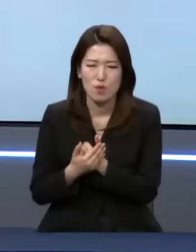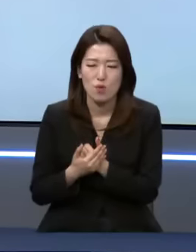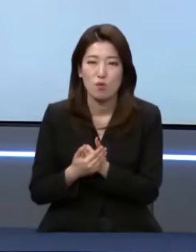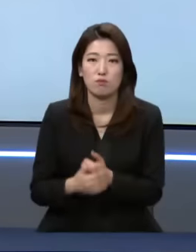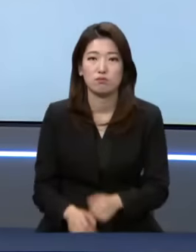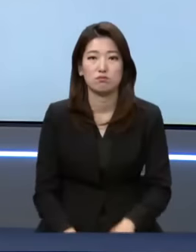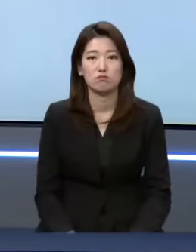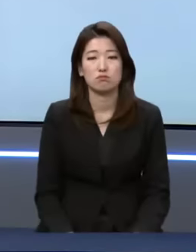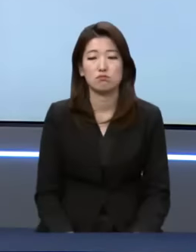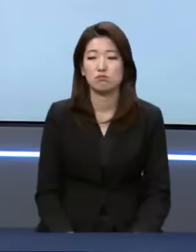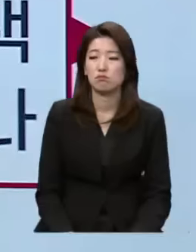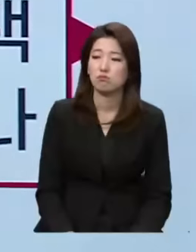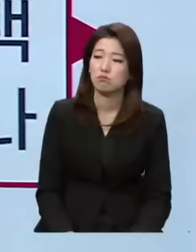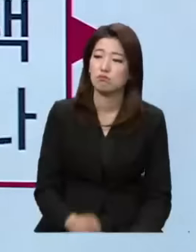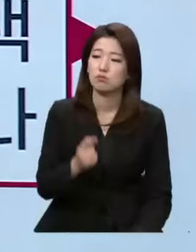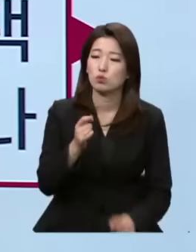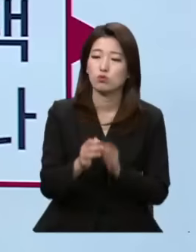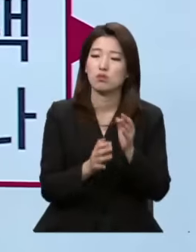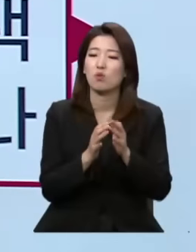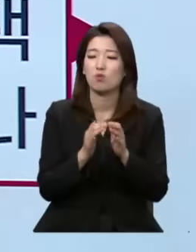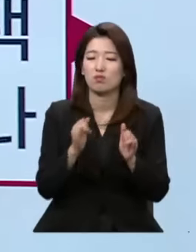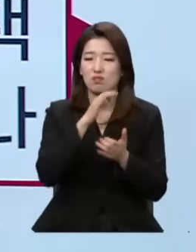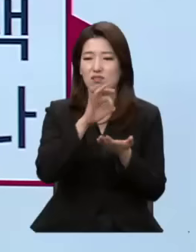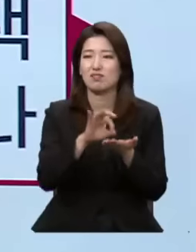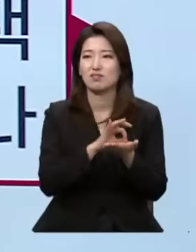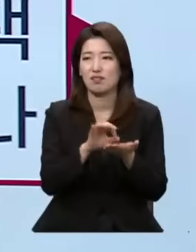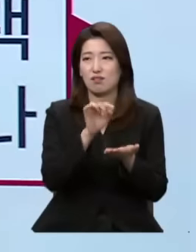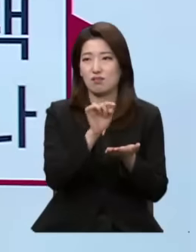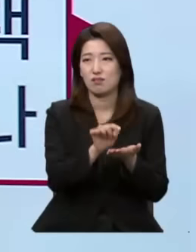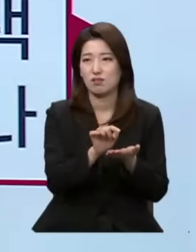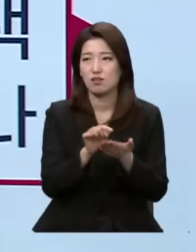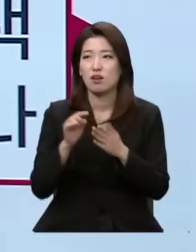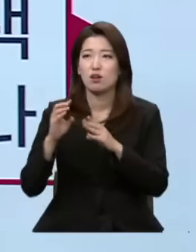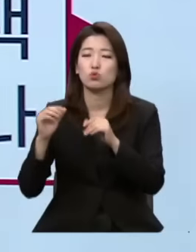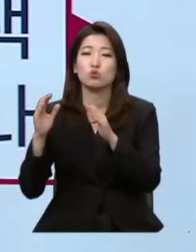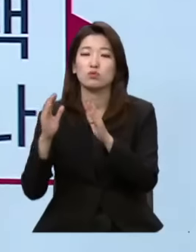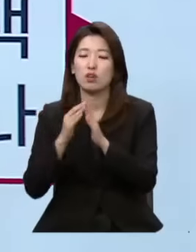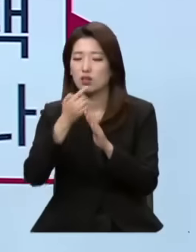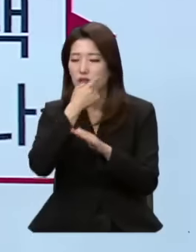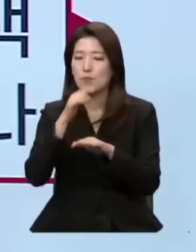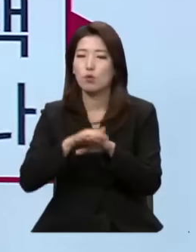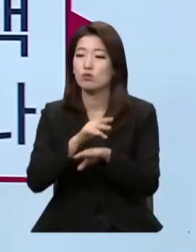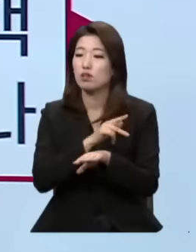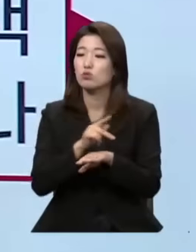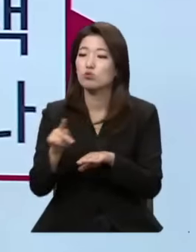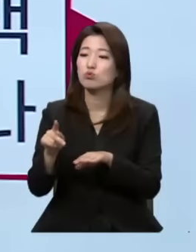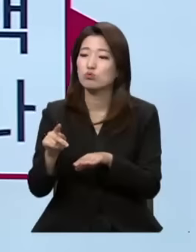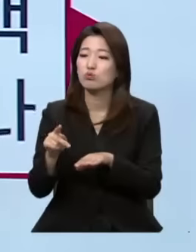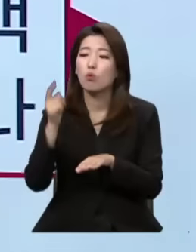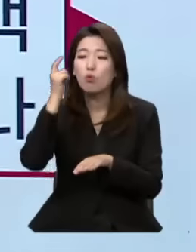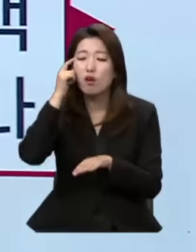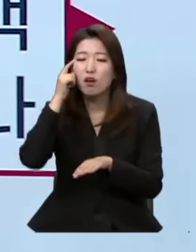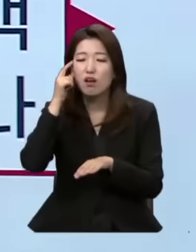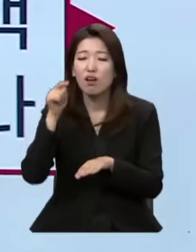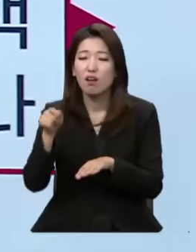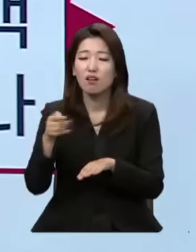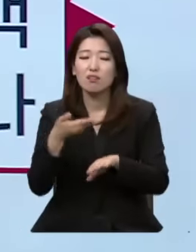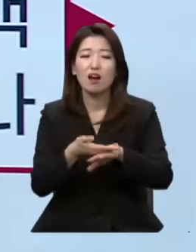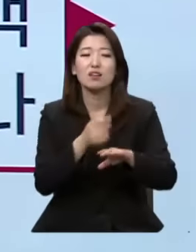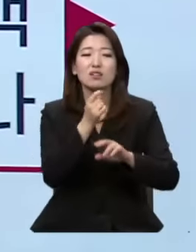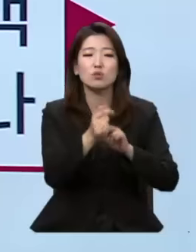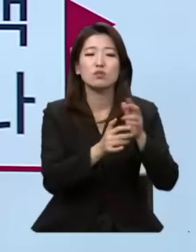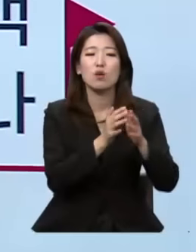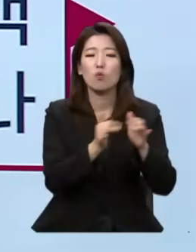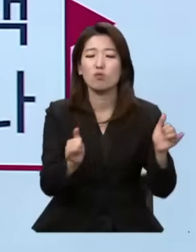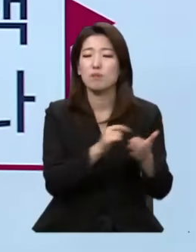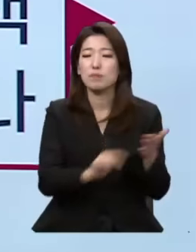아니 소상공인 지원 예산이 주택 담보 대출로 활 되지 않으면 더 많은 시민이 혜택 보지 않았겠습니까라고 비판을 했습니다